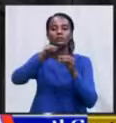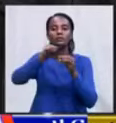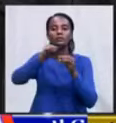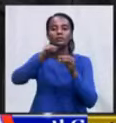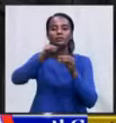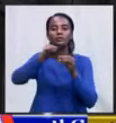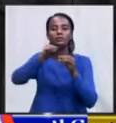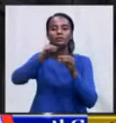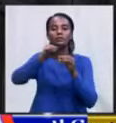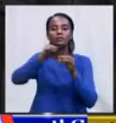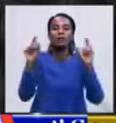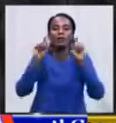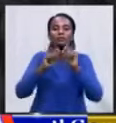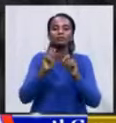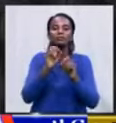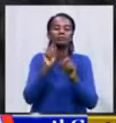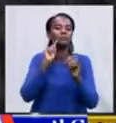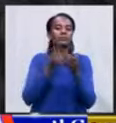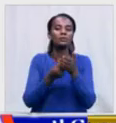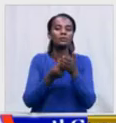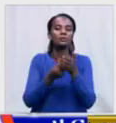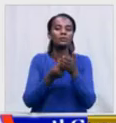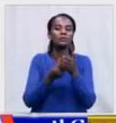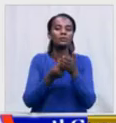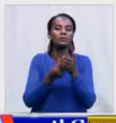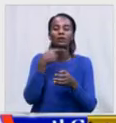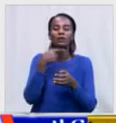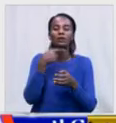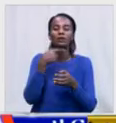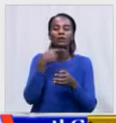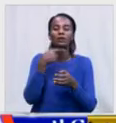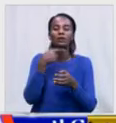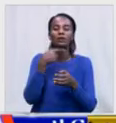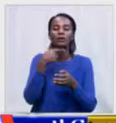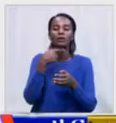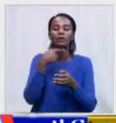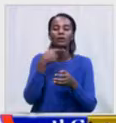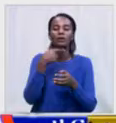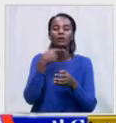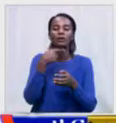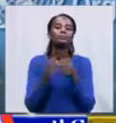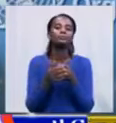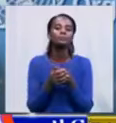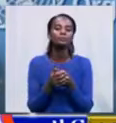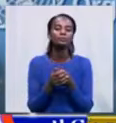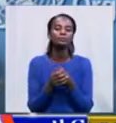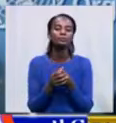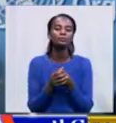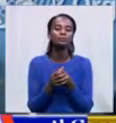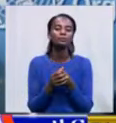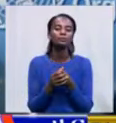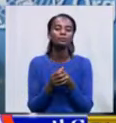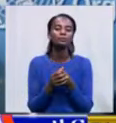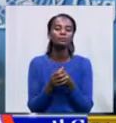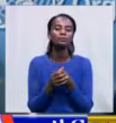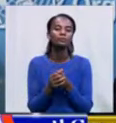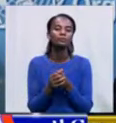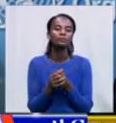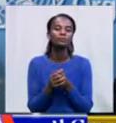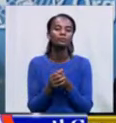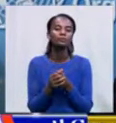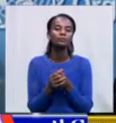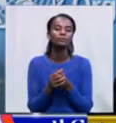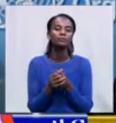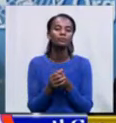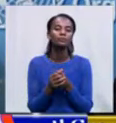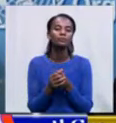ምንም አይነት ማረጋገጫ አላገኘውም ማለቱን አልጀዚራ ዘግቧል። Please work together. Don't use this